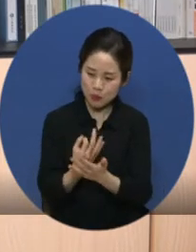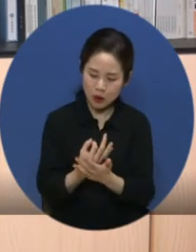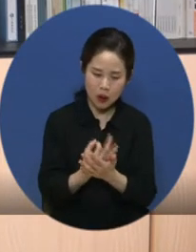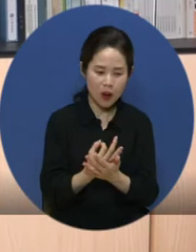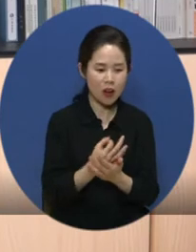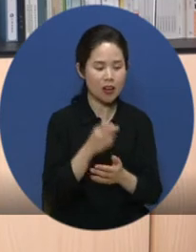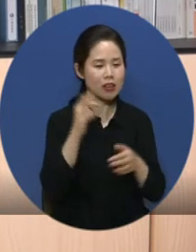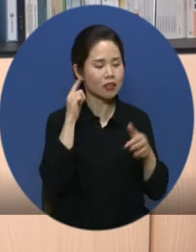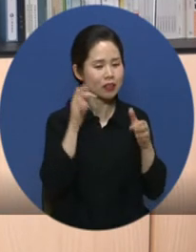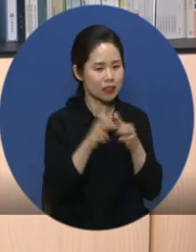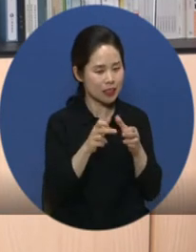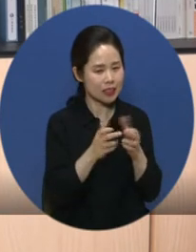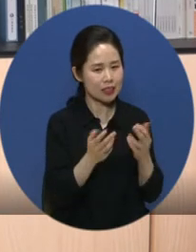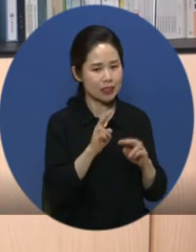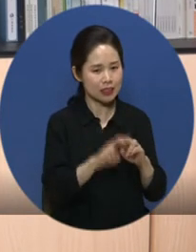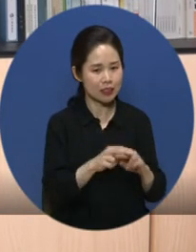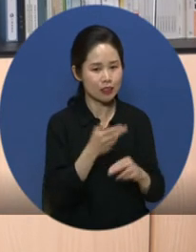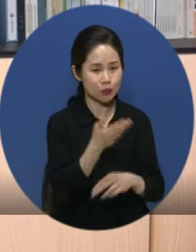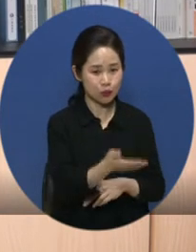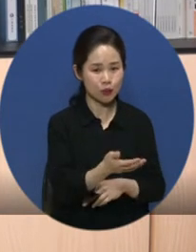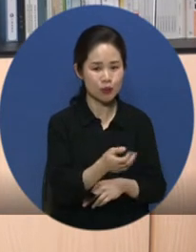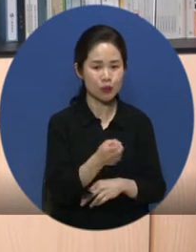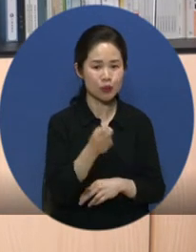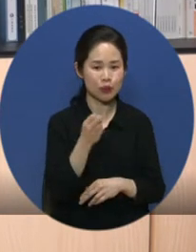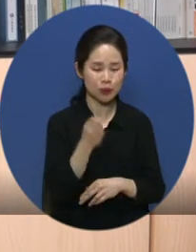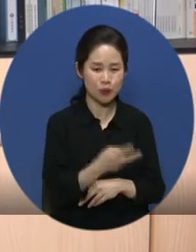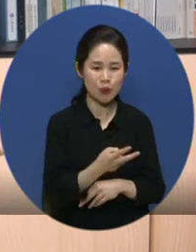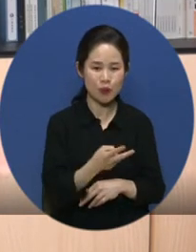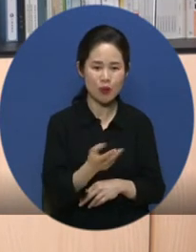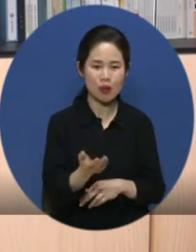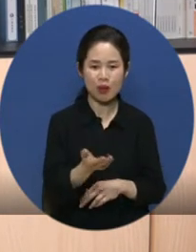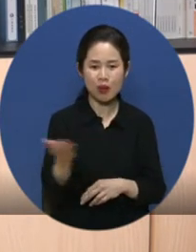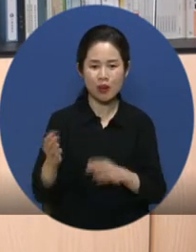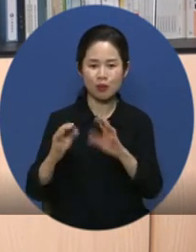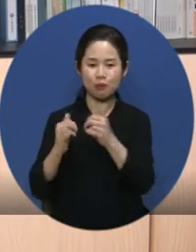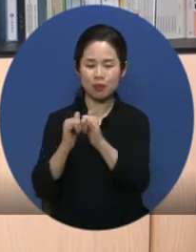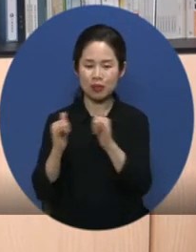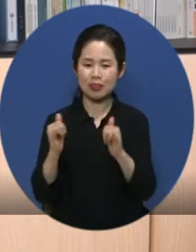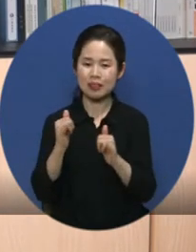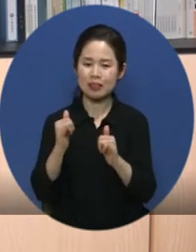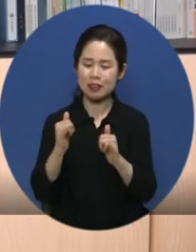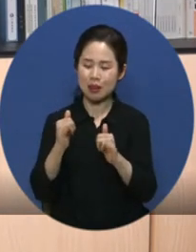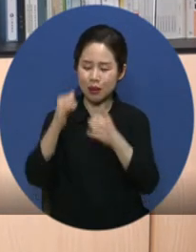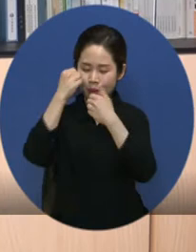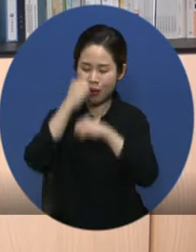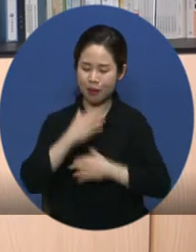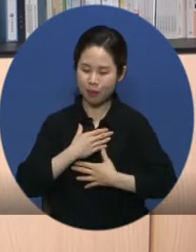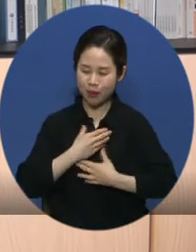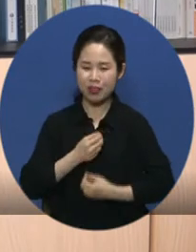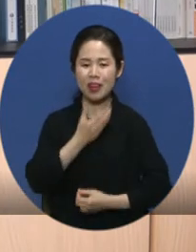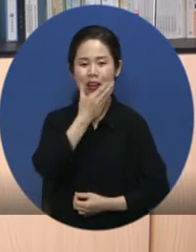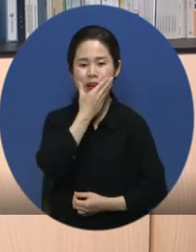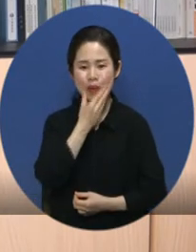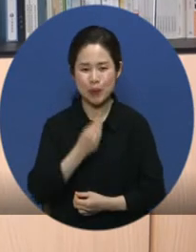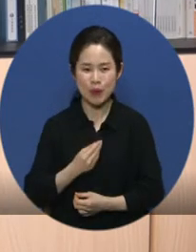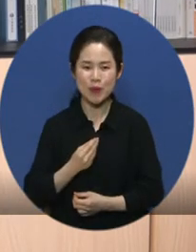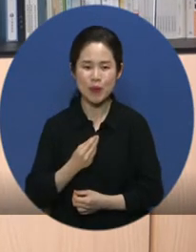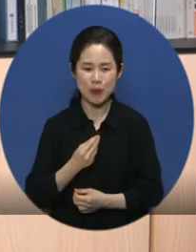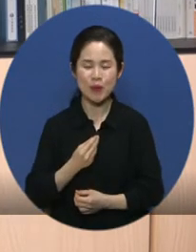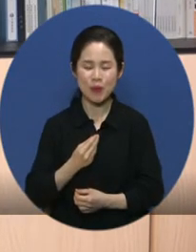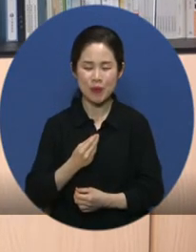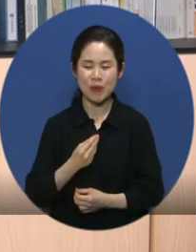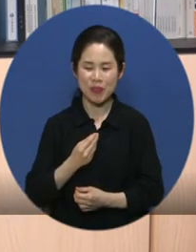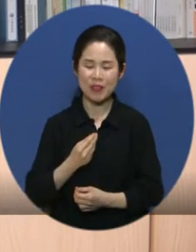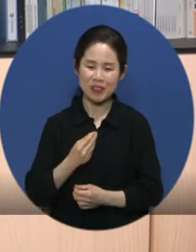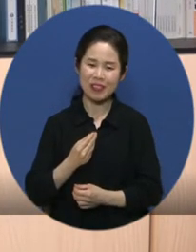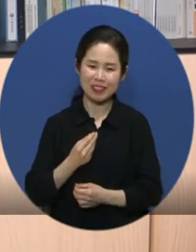가지고 또 우리 국민들과 다 같이 고르게 행복할 수 있는 길을